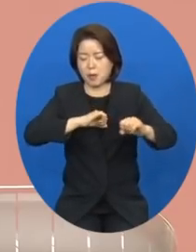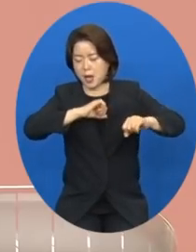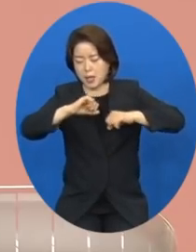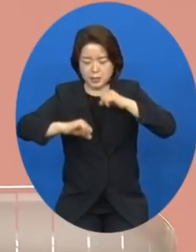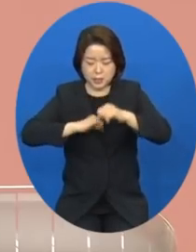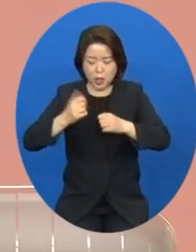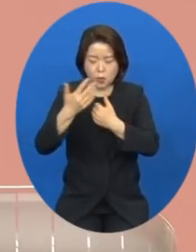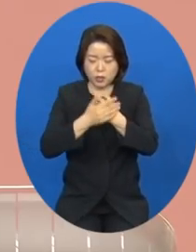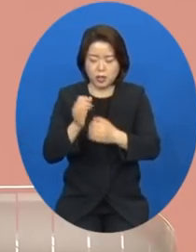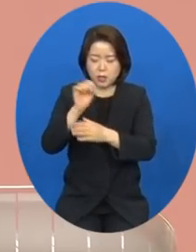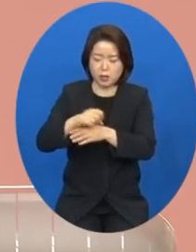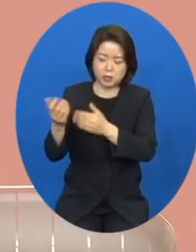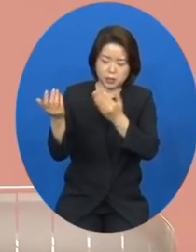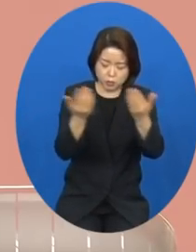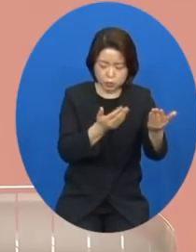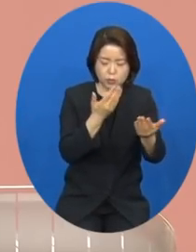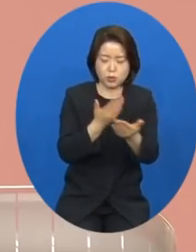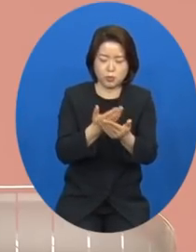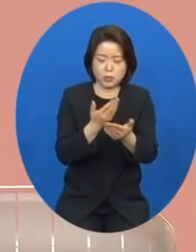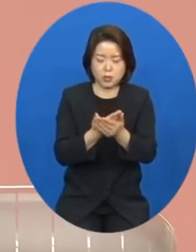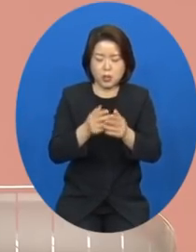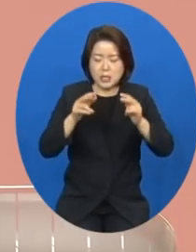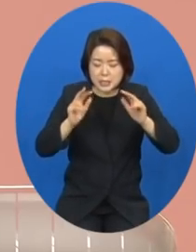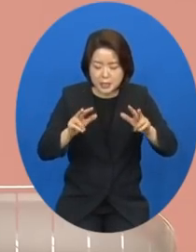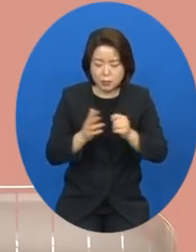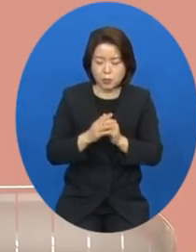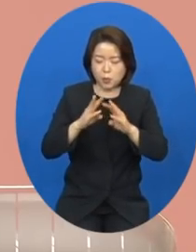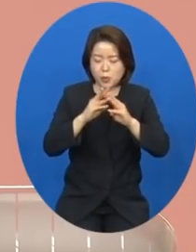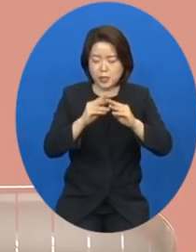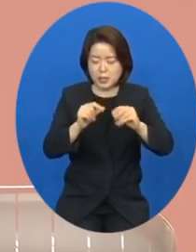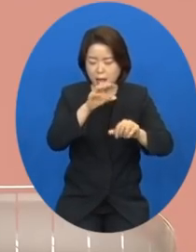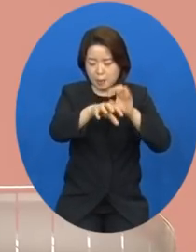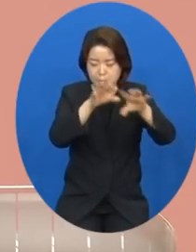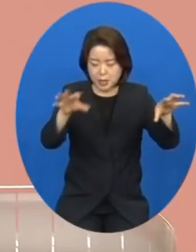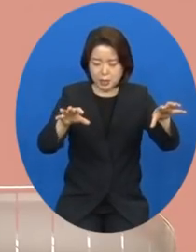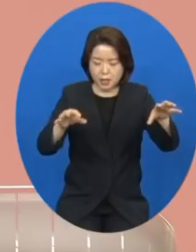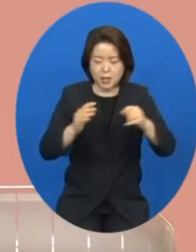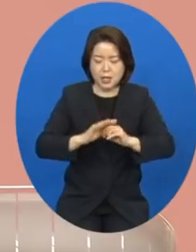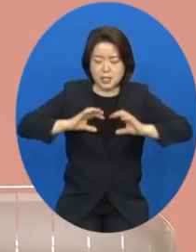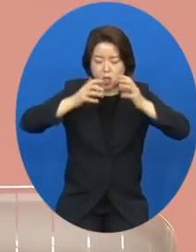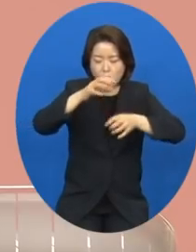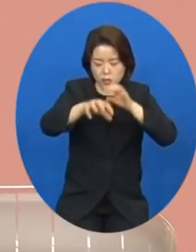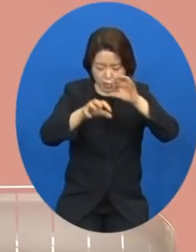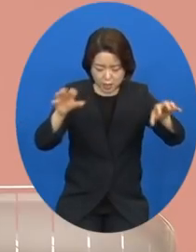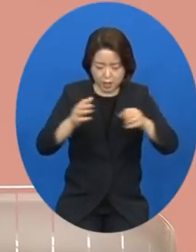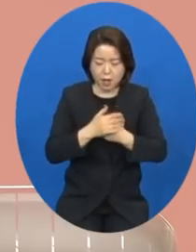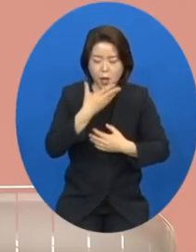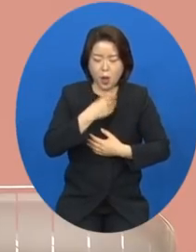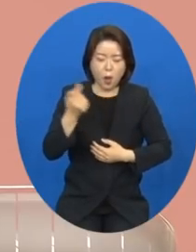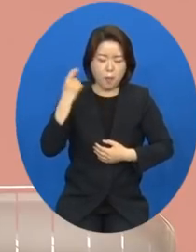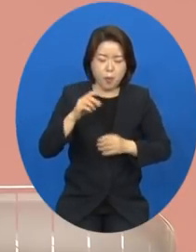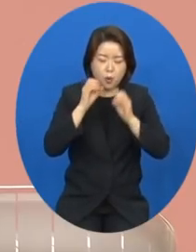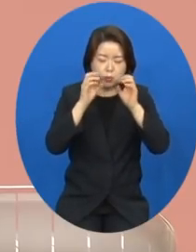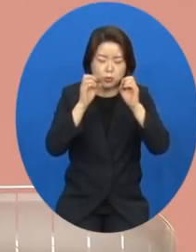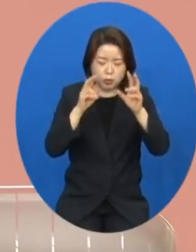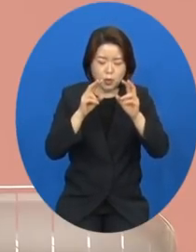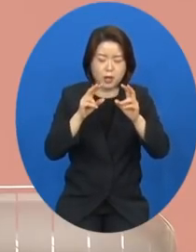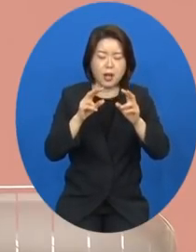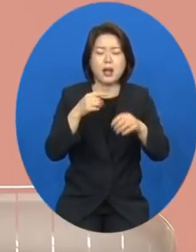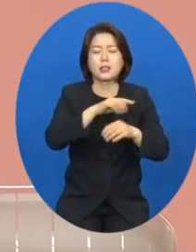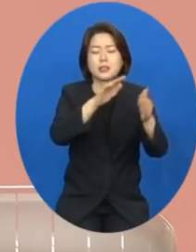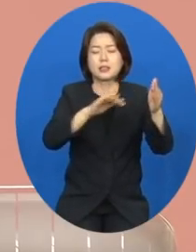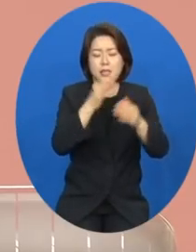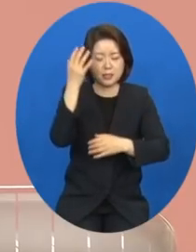은혜를 허락하여 주시옵소서 지금도 땅 끝 마다 어떤 고 것마다 전 세계에 복음을 증거하기 위해 나간 우리 선교사들의